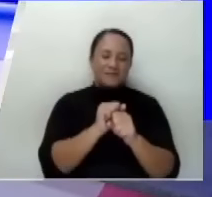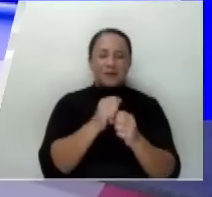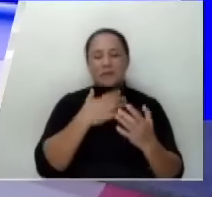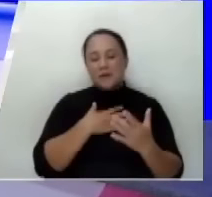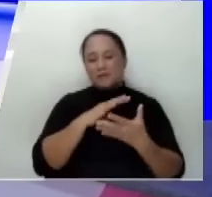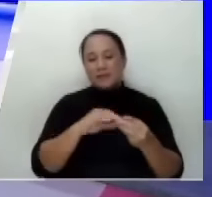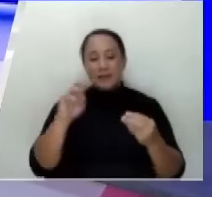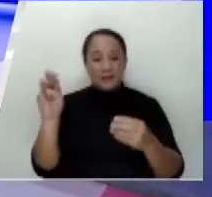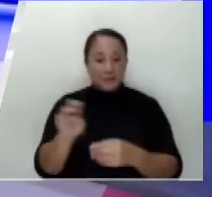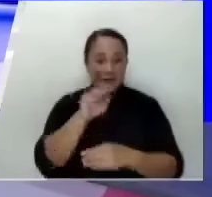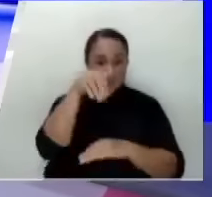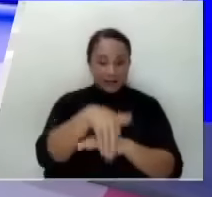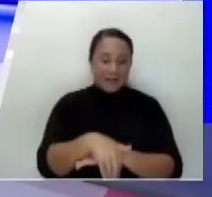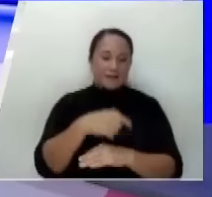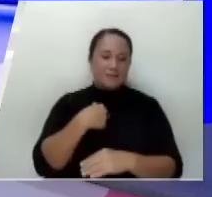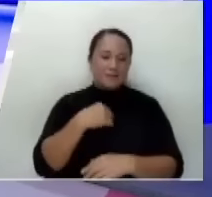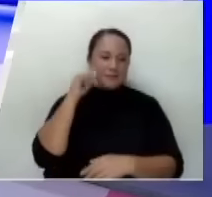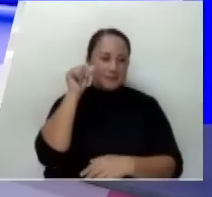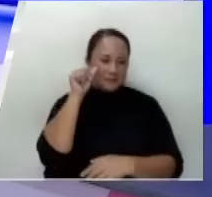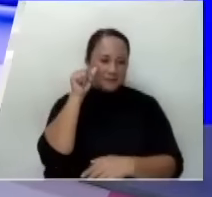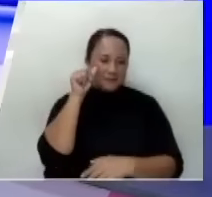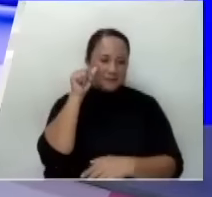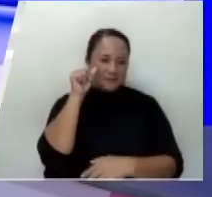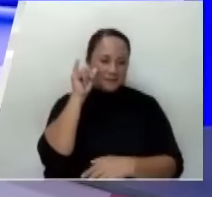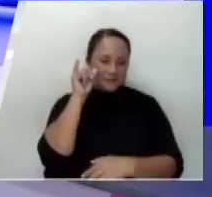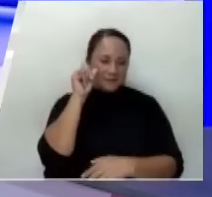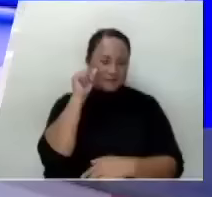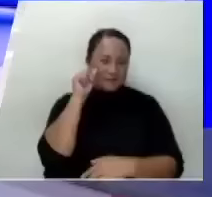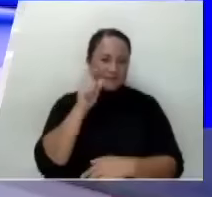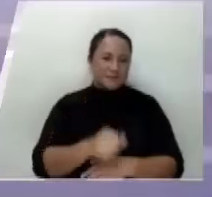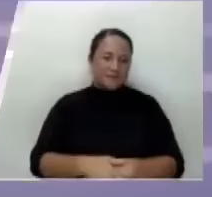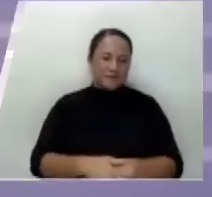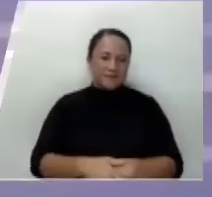Monday night. Ako po si Iya Araliano. Miss Mel, Miss Pia, Emil.